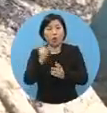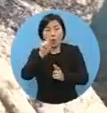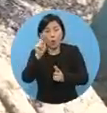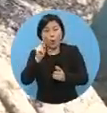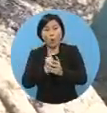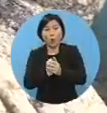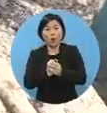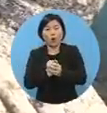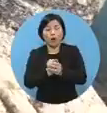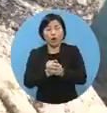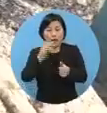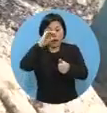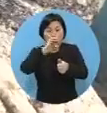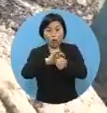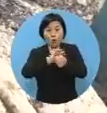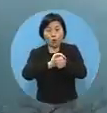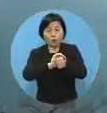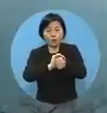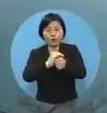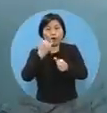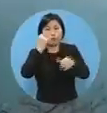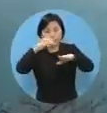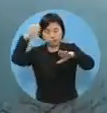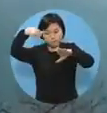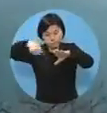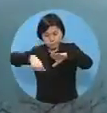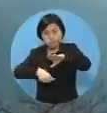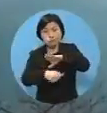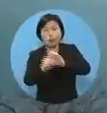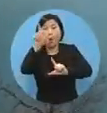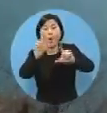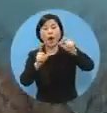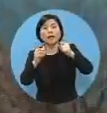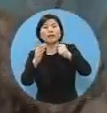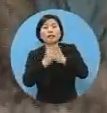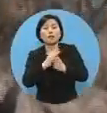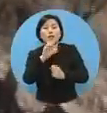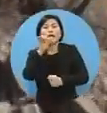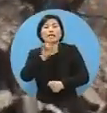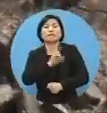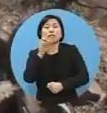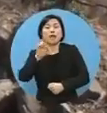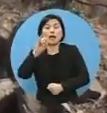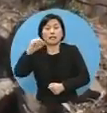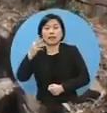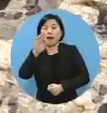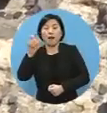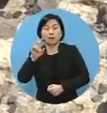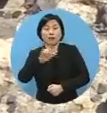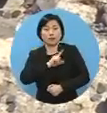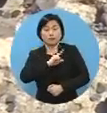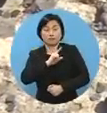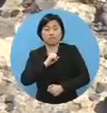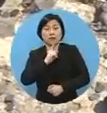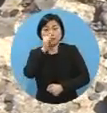물속으로 들어가는 모양이기 때문으로 전해지고 있습니다. 바다를 향해 솟아난 바위는 오뇨대사가